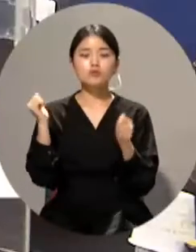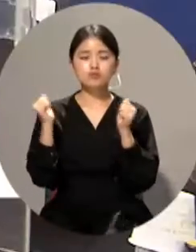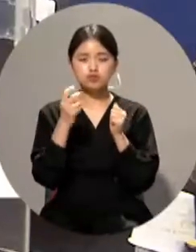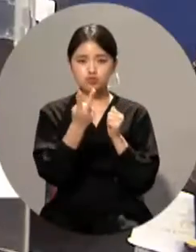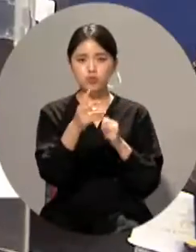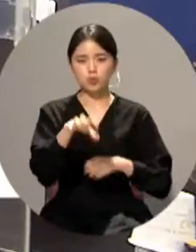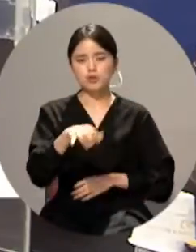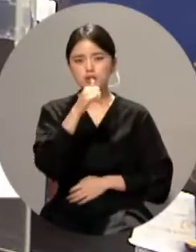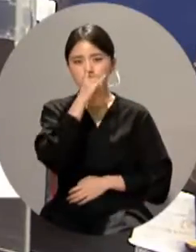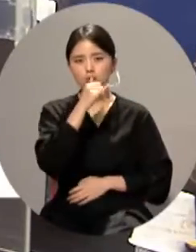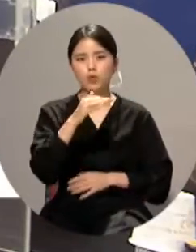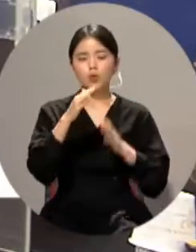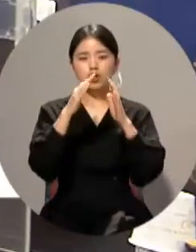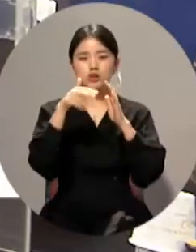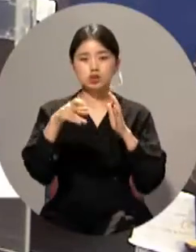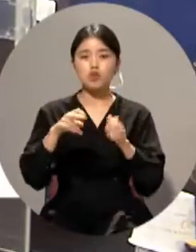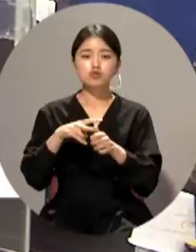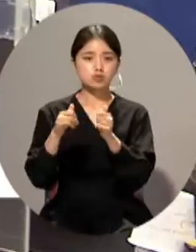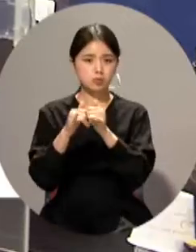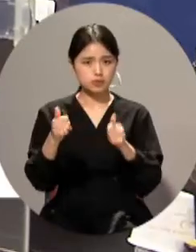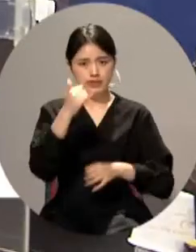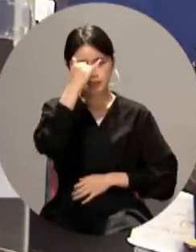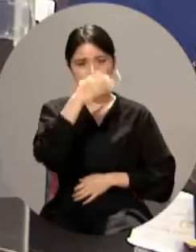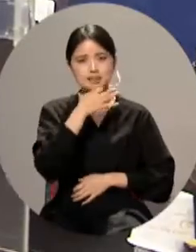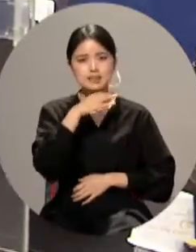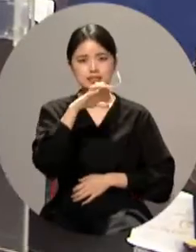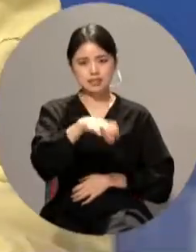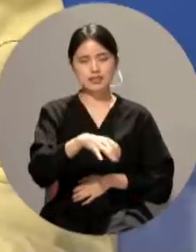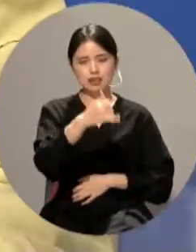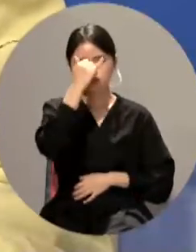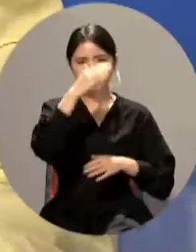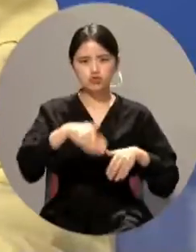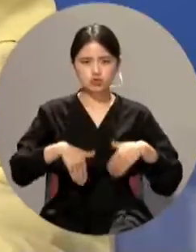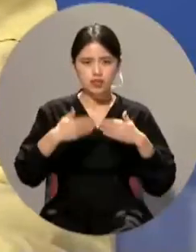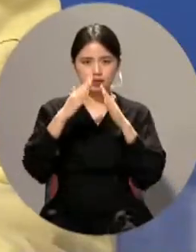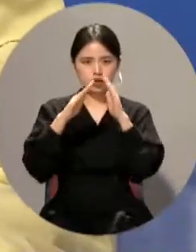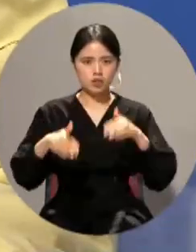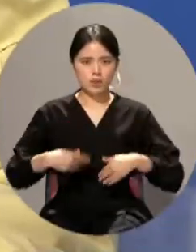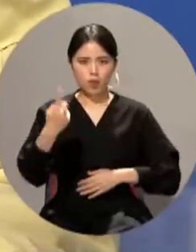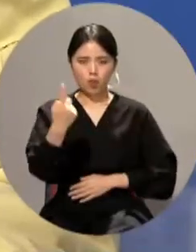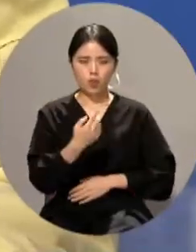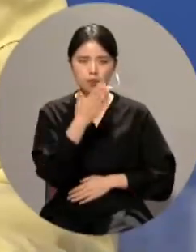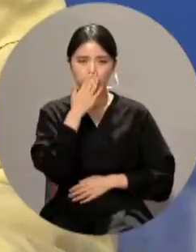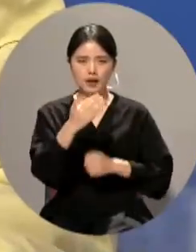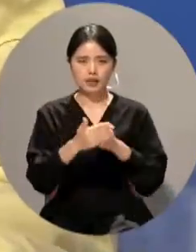청구 보는 익산 n 충남과 전남 등에서도 접근이 수월해 시설이 필요하다는 입장입니다